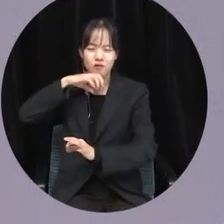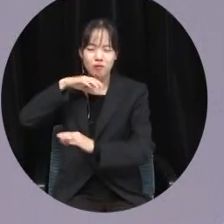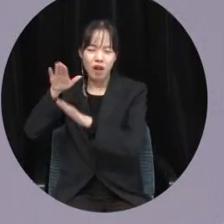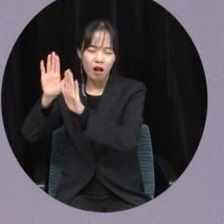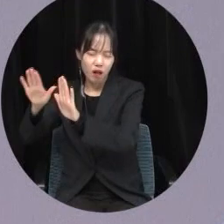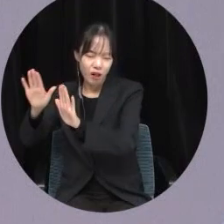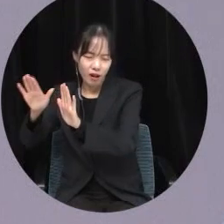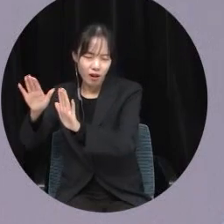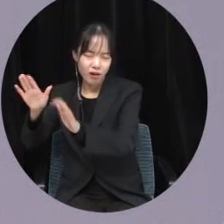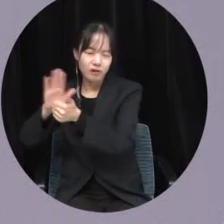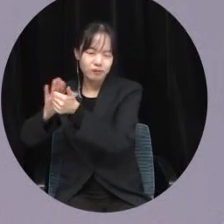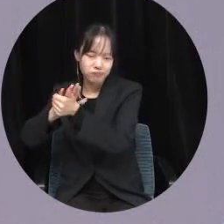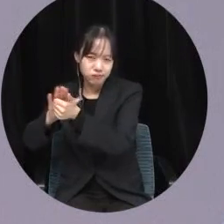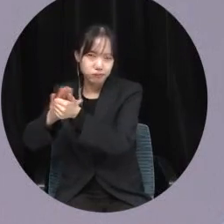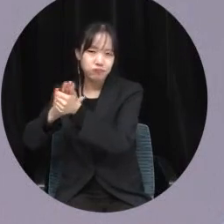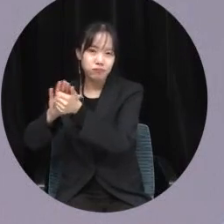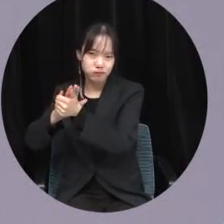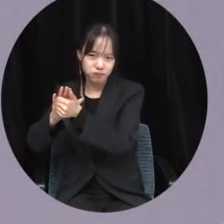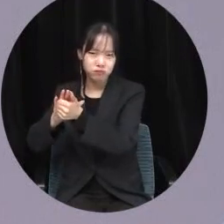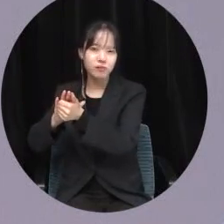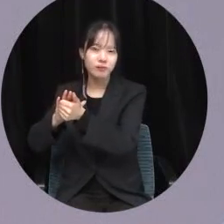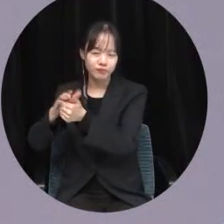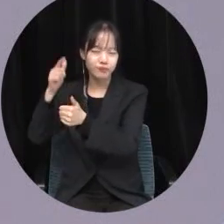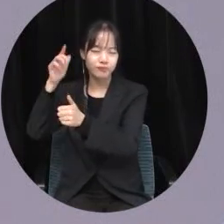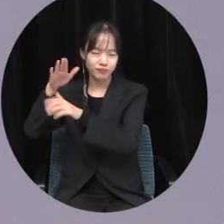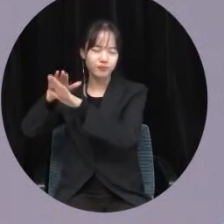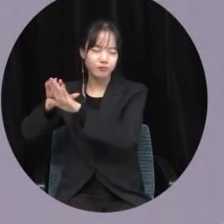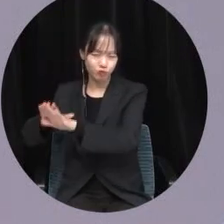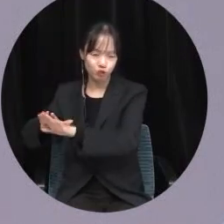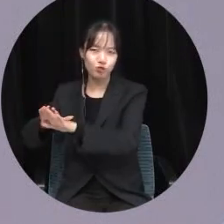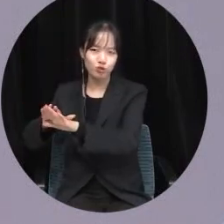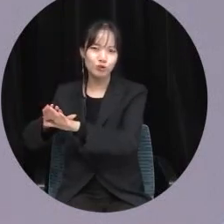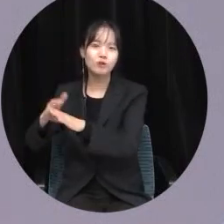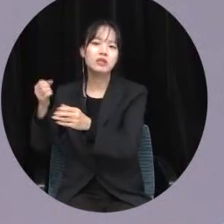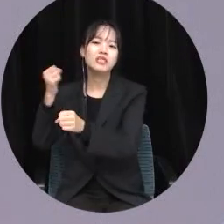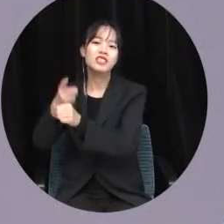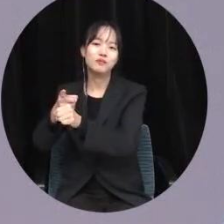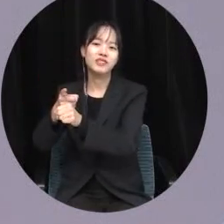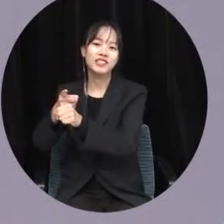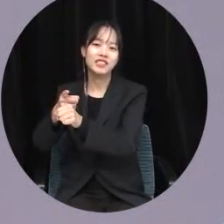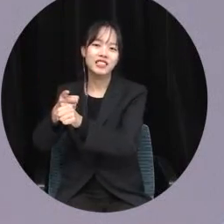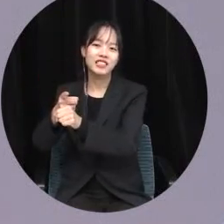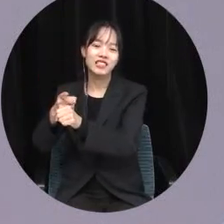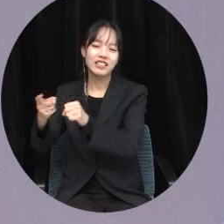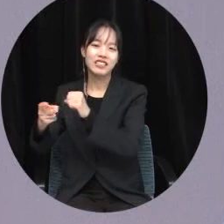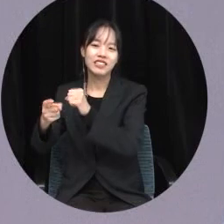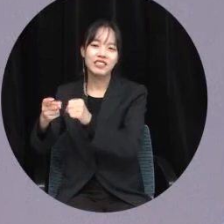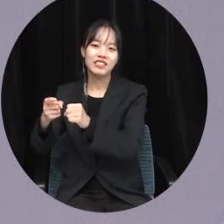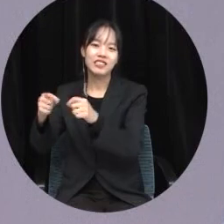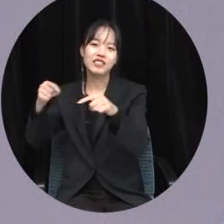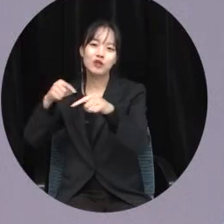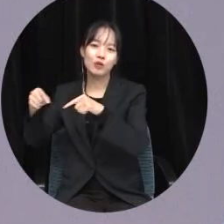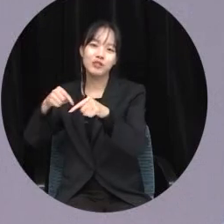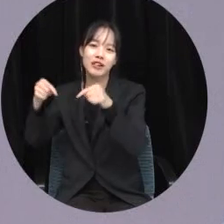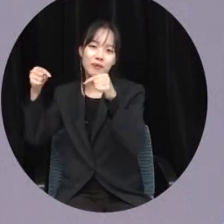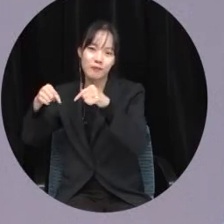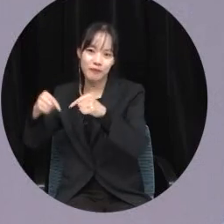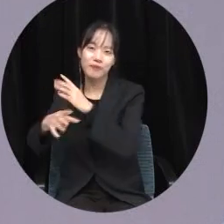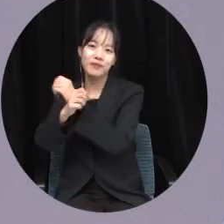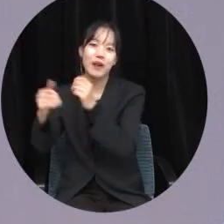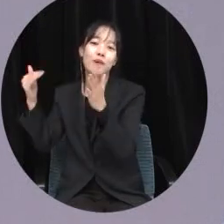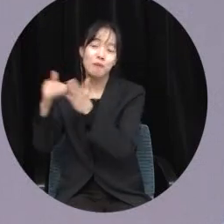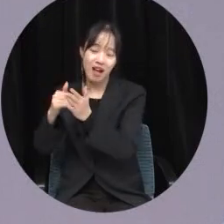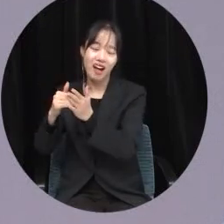감안해서 정책 협약을 맺은 만큼 그 약속이 차질 없이 진행되리라고 생각하고